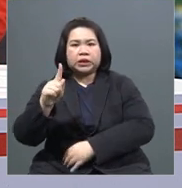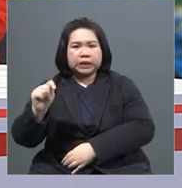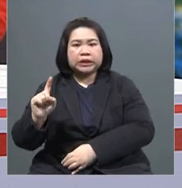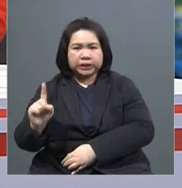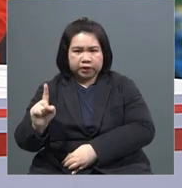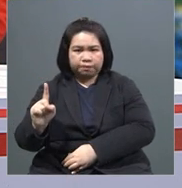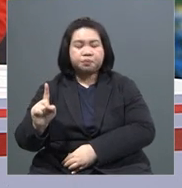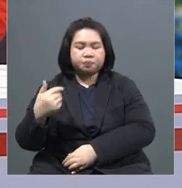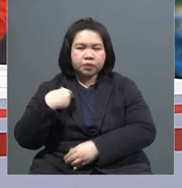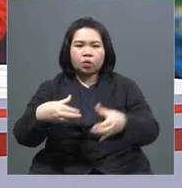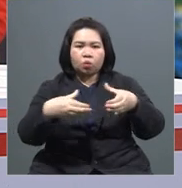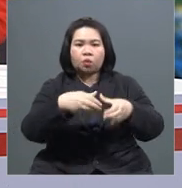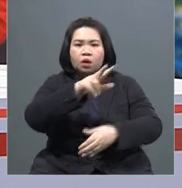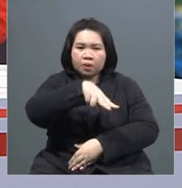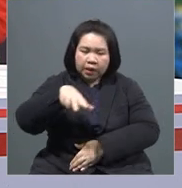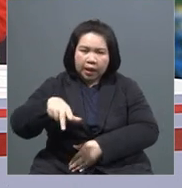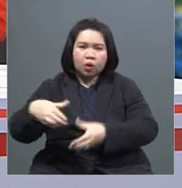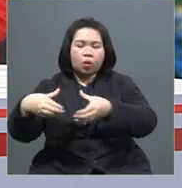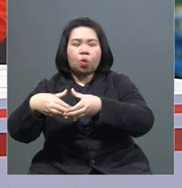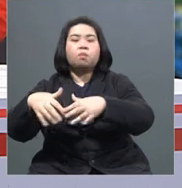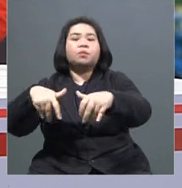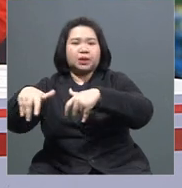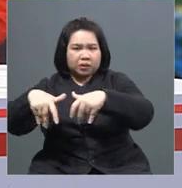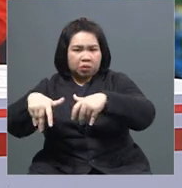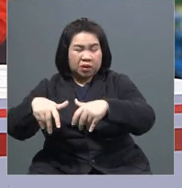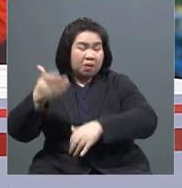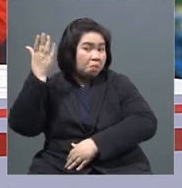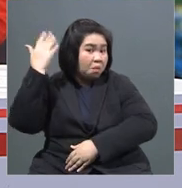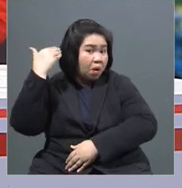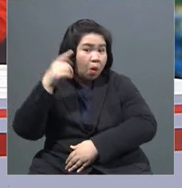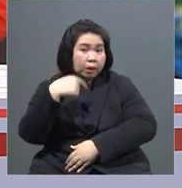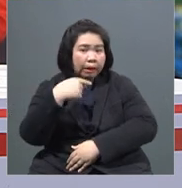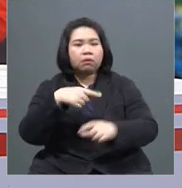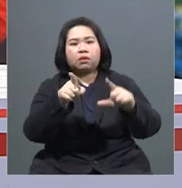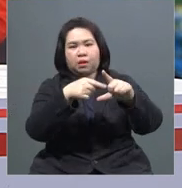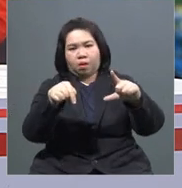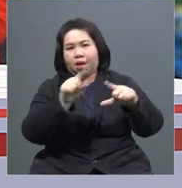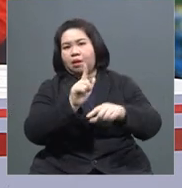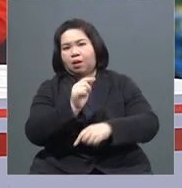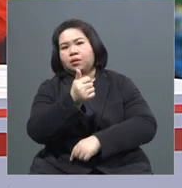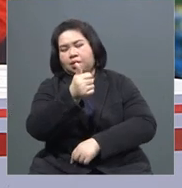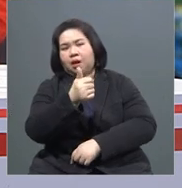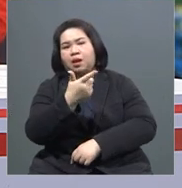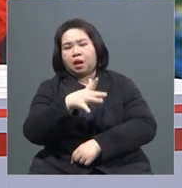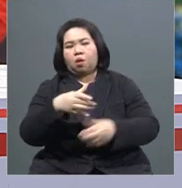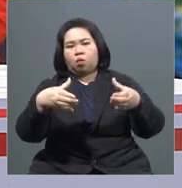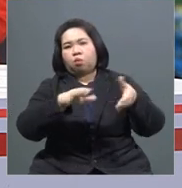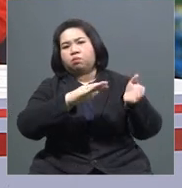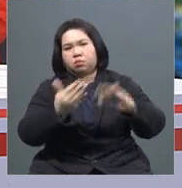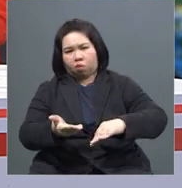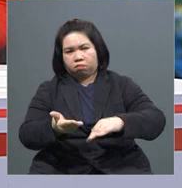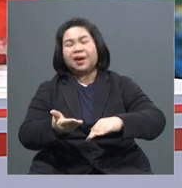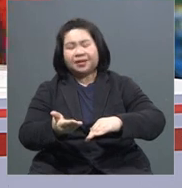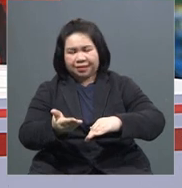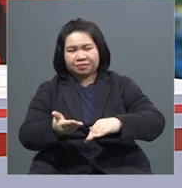ส.เพื่อไทยกับประชาชนซึ่งเก้าอี้ก่อนหน้านี้เนี่ยเป็นของก้าวไกลก่อนที่จะถูกยุบพรรคไปเนี่ยนะคะ คือหมออ๋อง